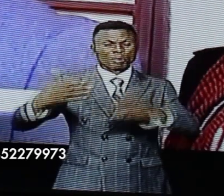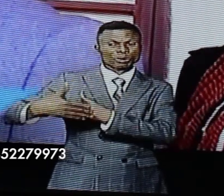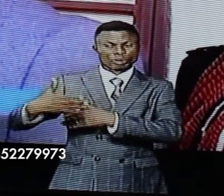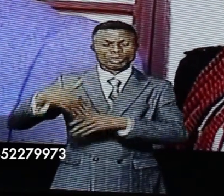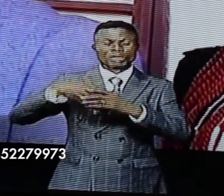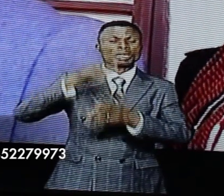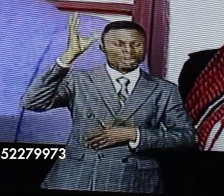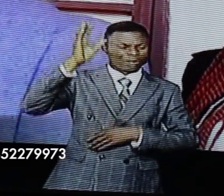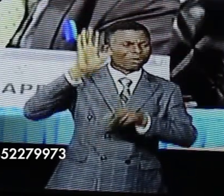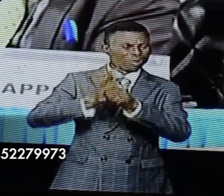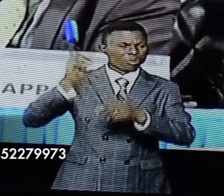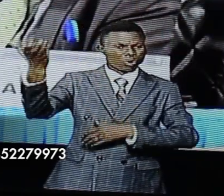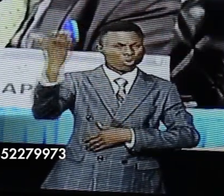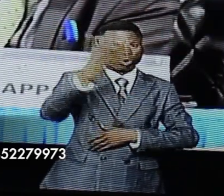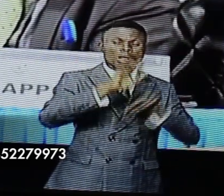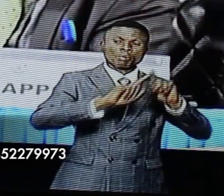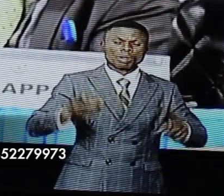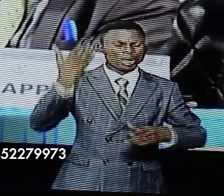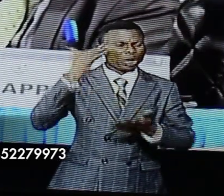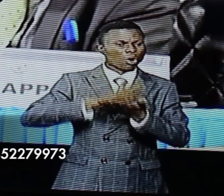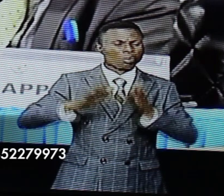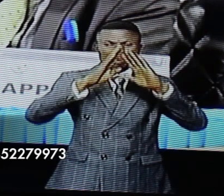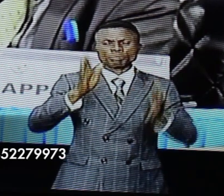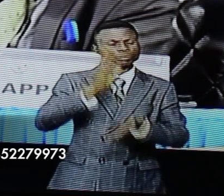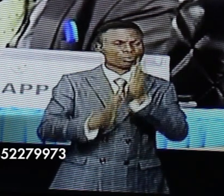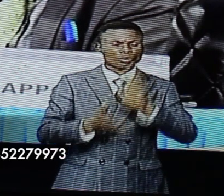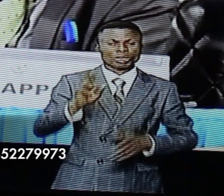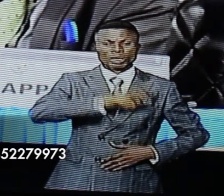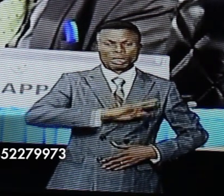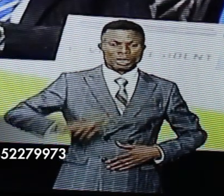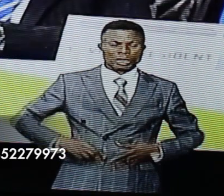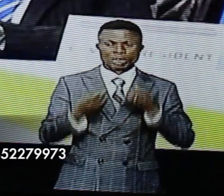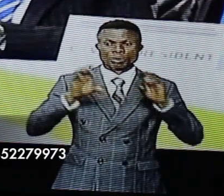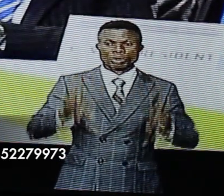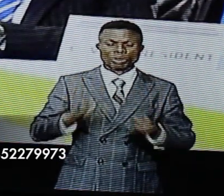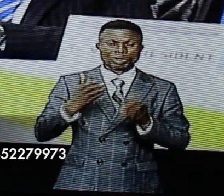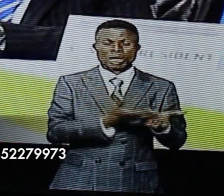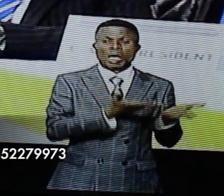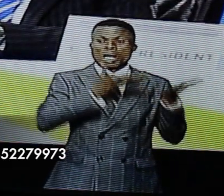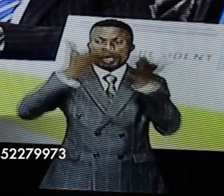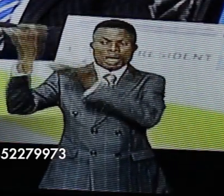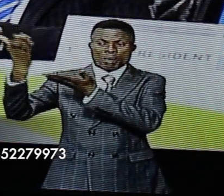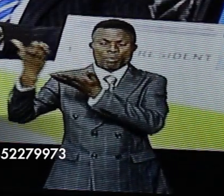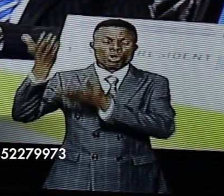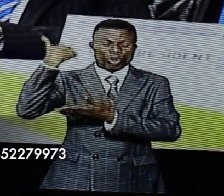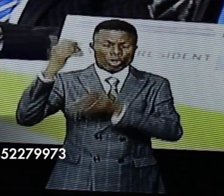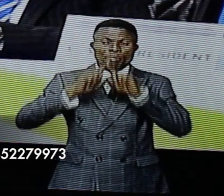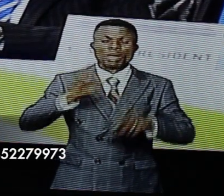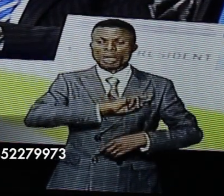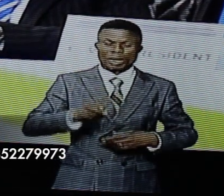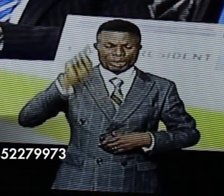nos villages et consorts, mais nous manquons de l'eau dans la maison. La RDC est en train d'importer de l'eau alors que la RDC